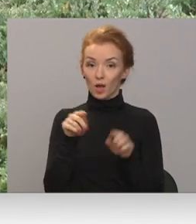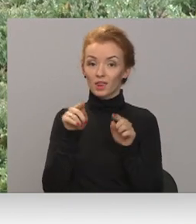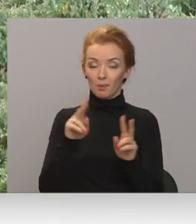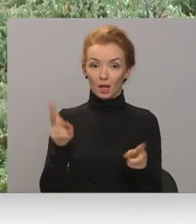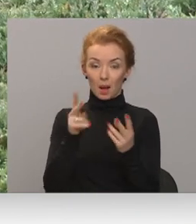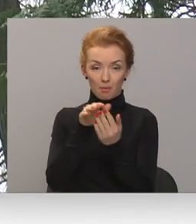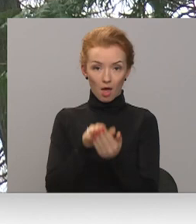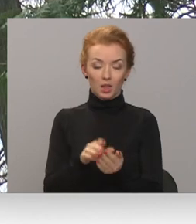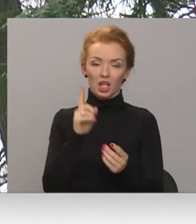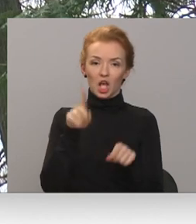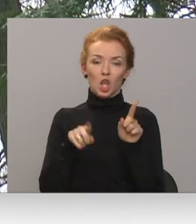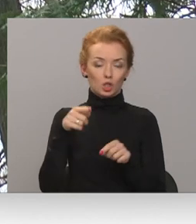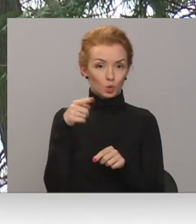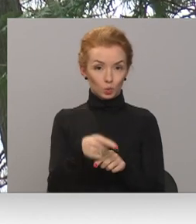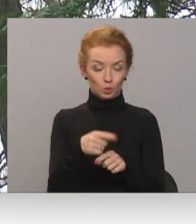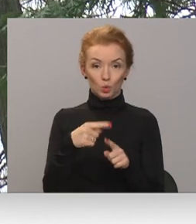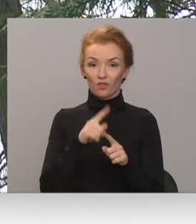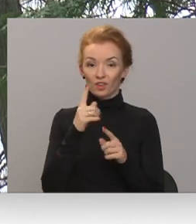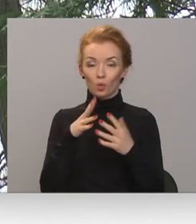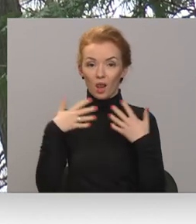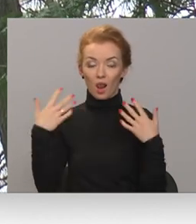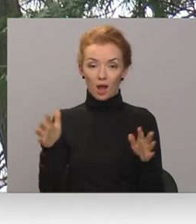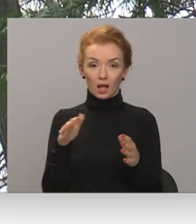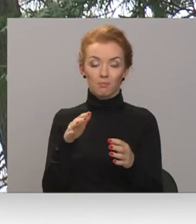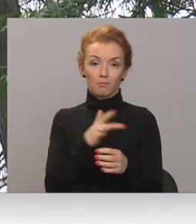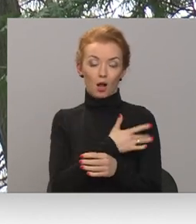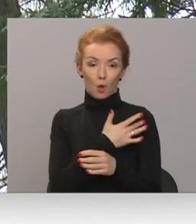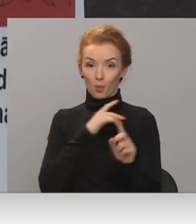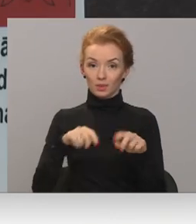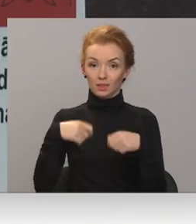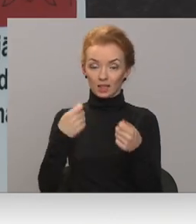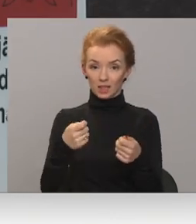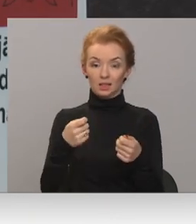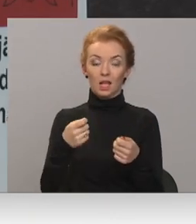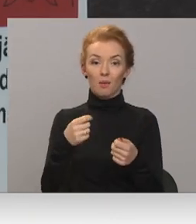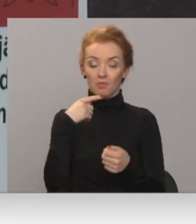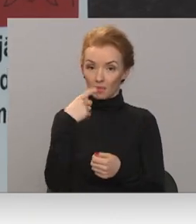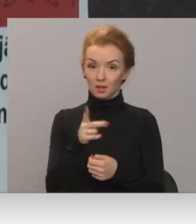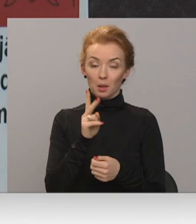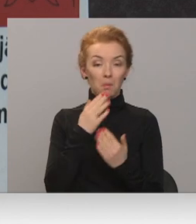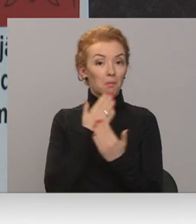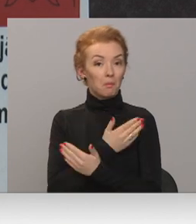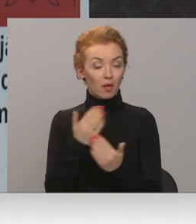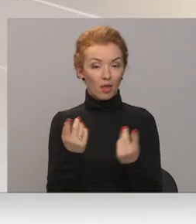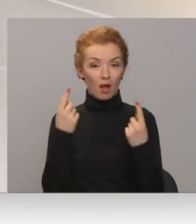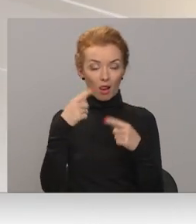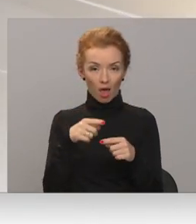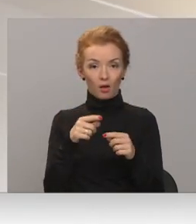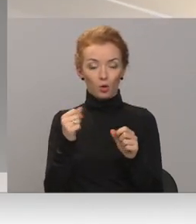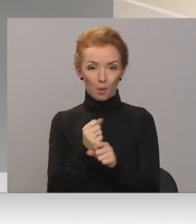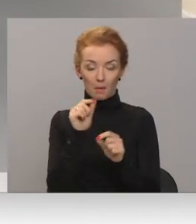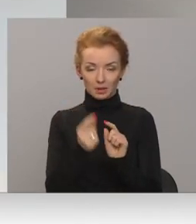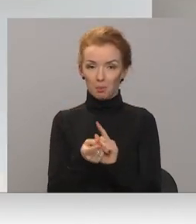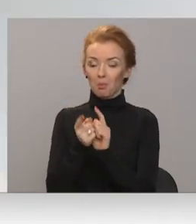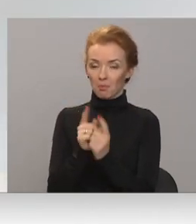vien vairāki tūkstoši. Viens no lielākajiem apbedīšanas pakalpojumu sniedzējiem Zemgalē gan teica, ka pēdējā laikā tendences